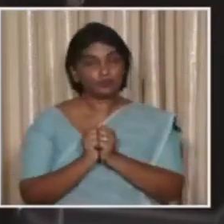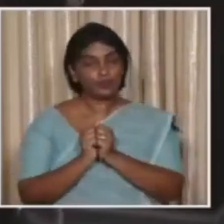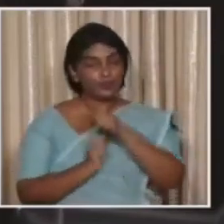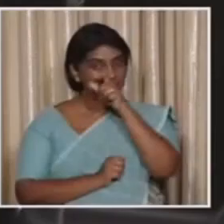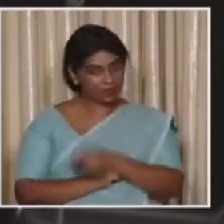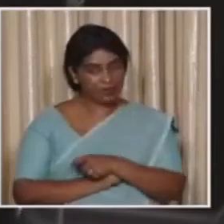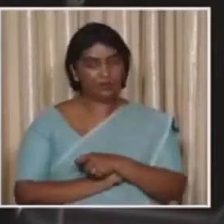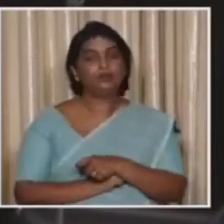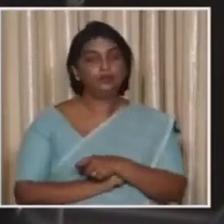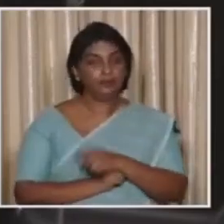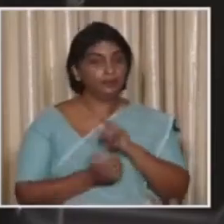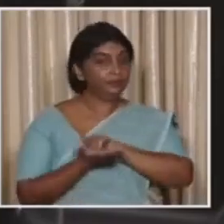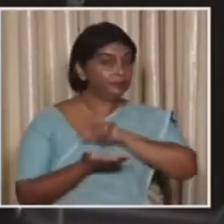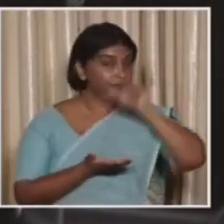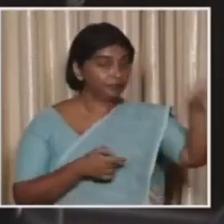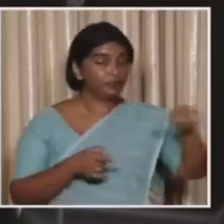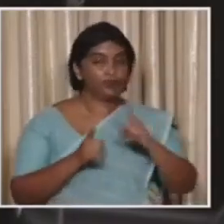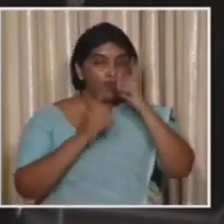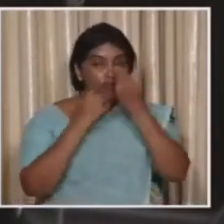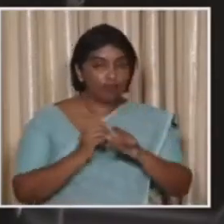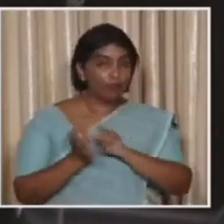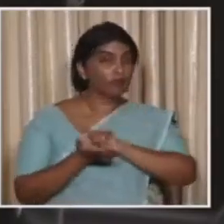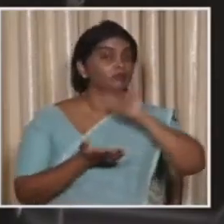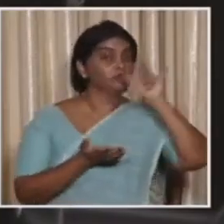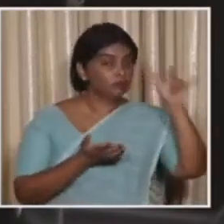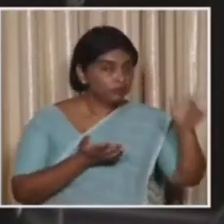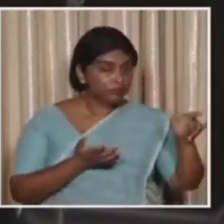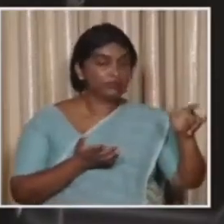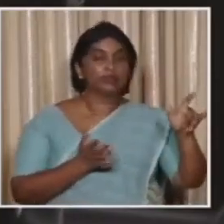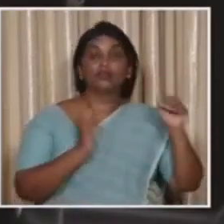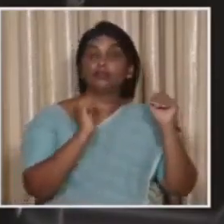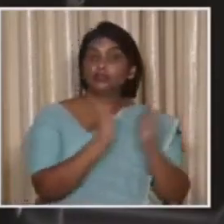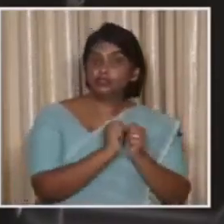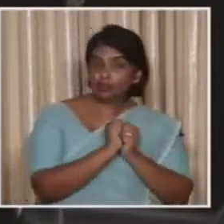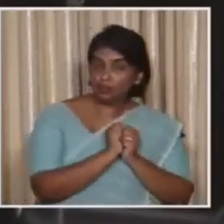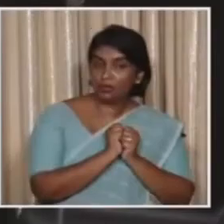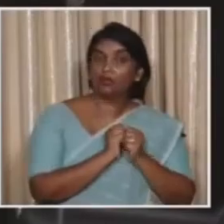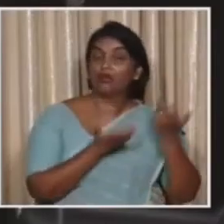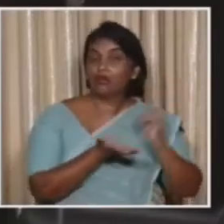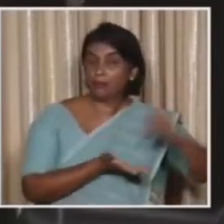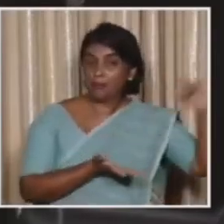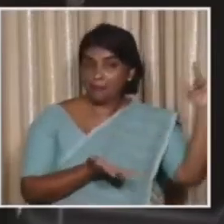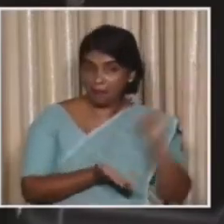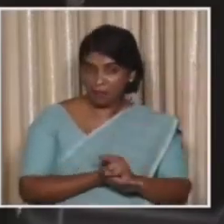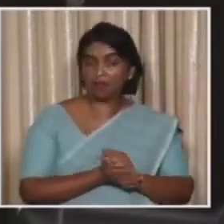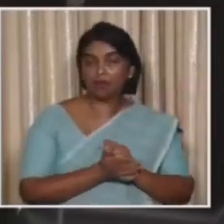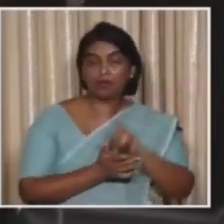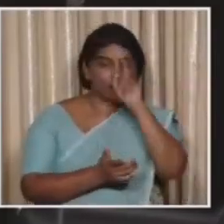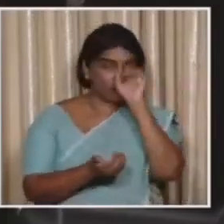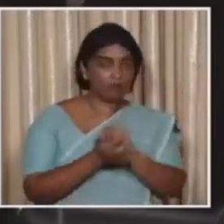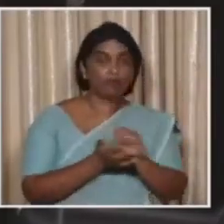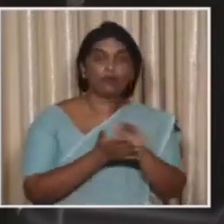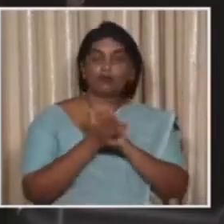කම්කරුවාගේ මුලින්ම විදේශගත වෙන තැන ඉඳලා විදේශගත වීම රැකියාව කිරීම ආපසු පැමිණීම දක්වා රැකබලා